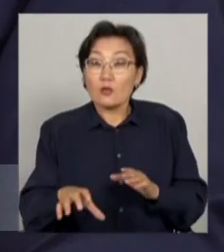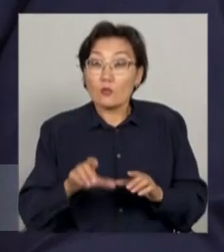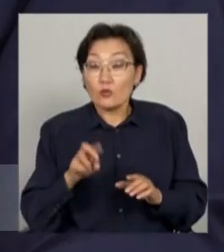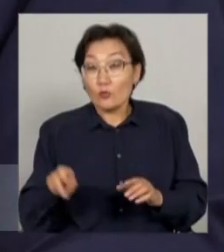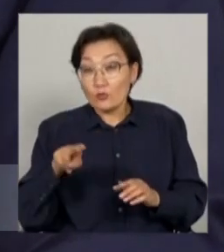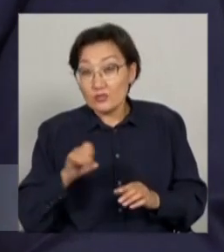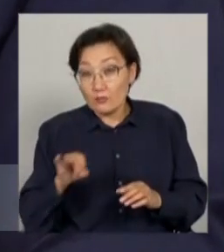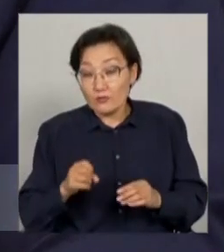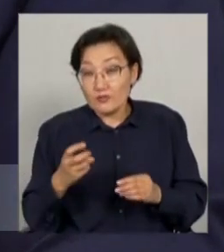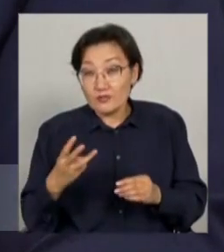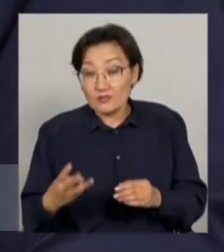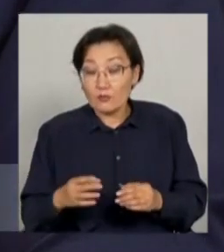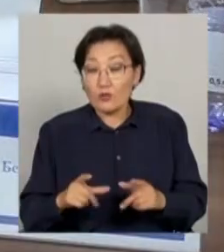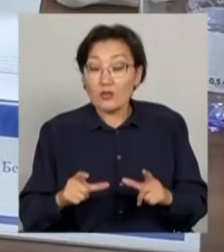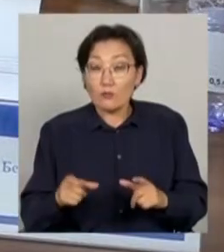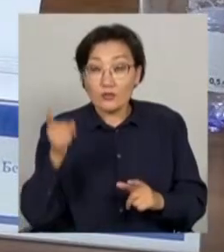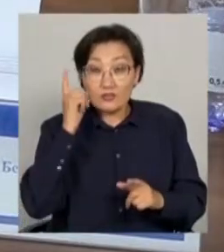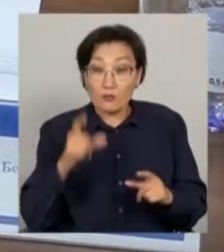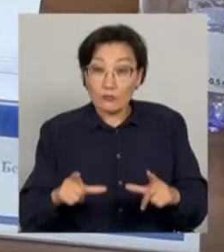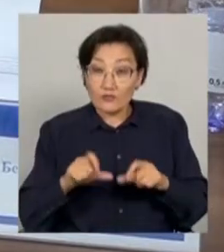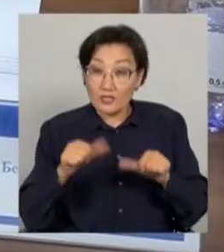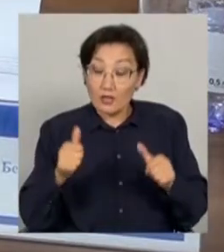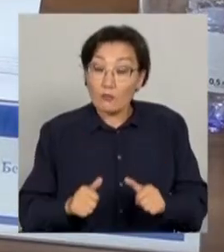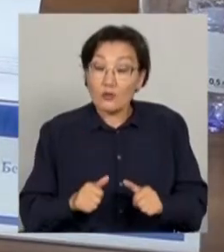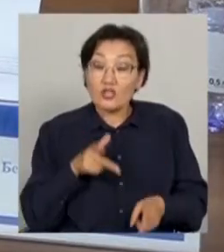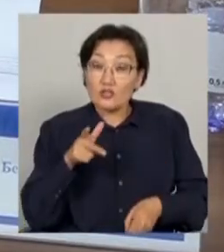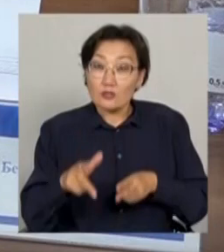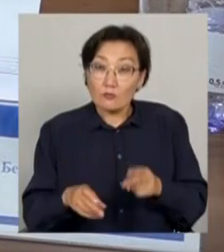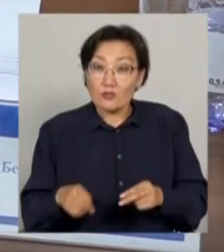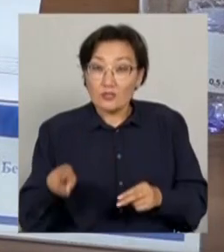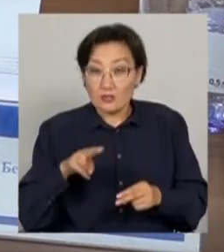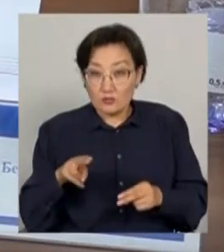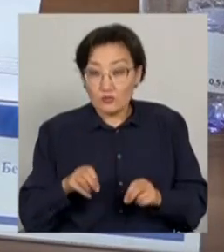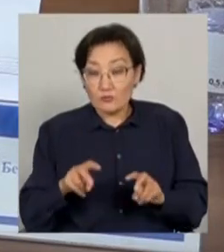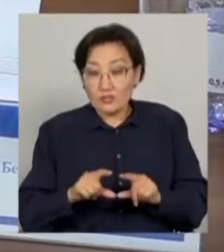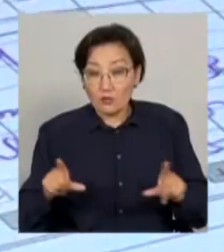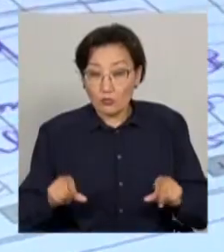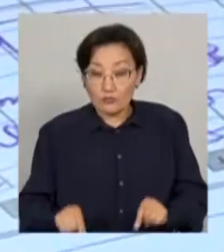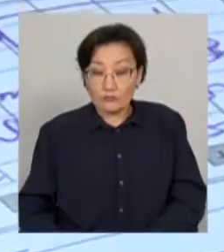QR-код и в несколько кликов на смартфоне оформить обращение в надзорный орган.